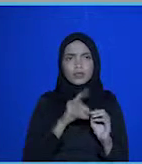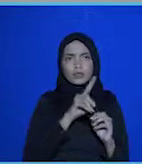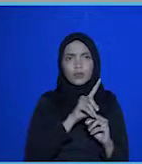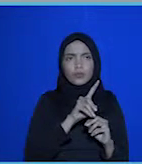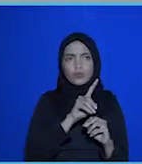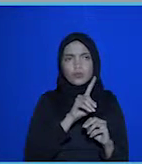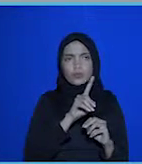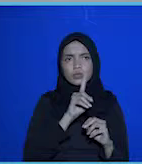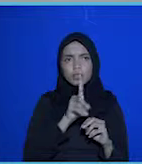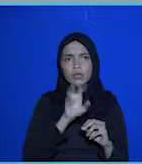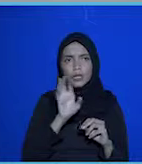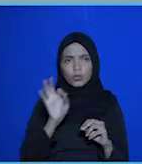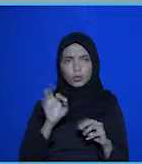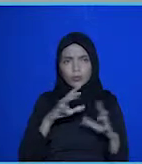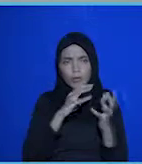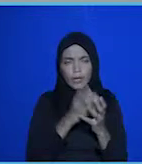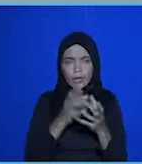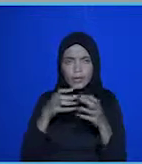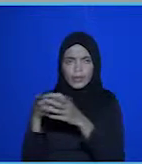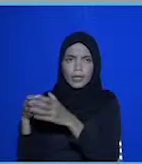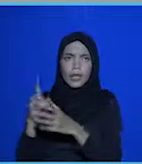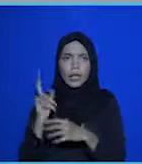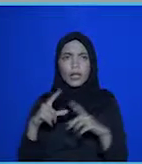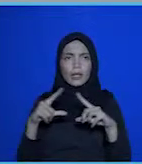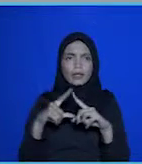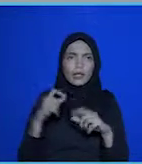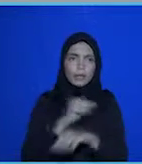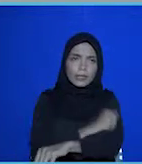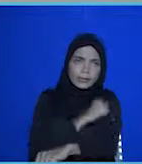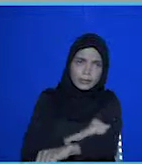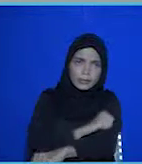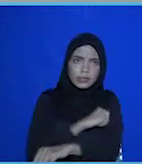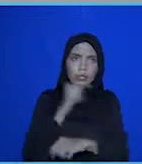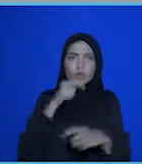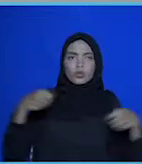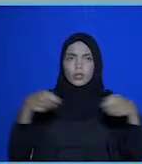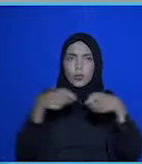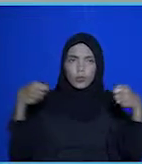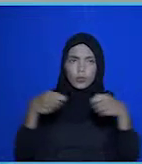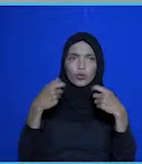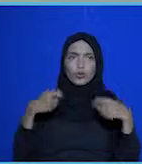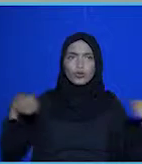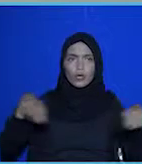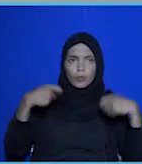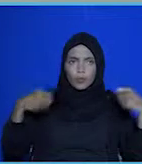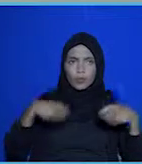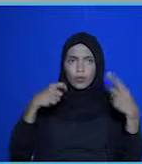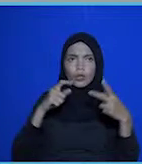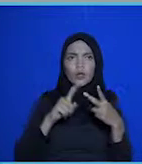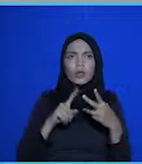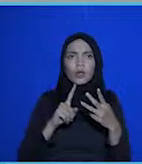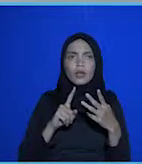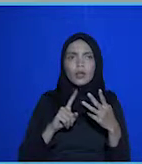Kemudian perlengkapan mandi, ada pembagian peralatan dapur. Kemudian ada dukungan sarana mobilisasi bantuan, ada